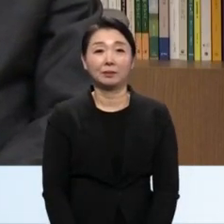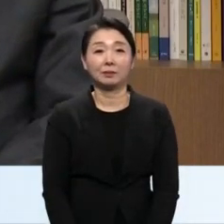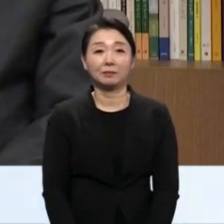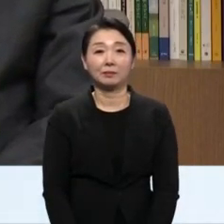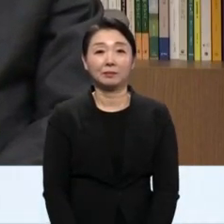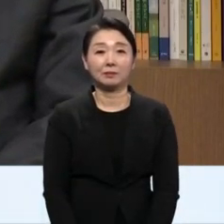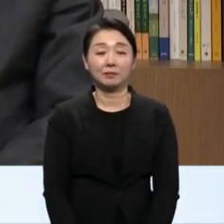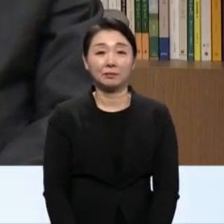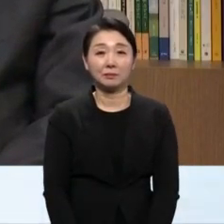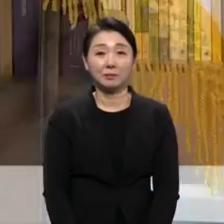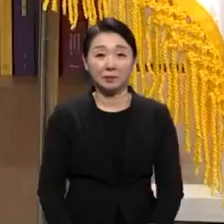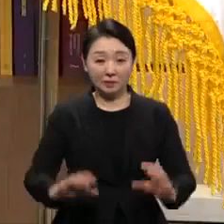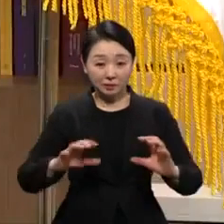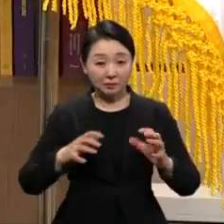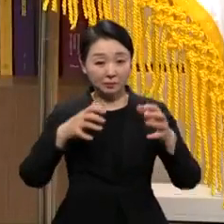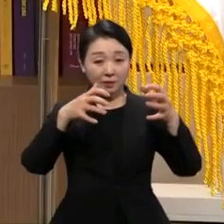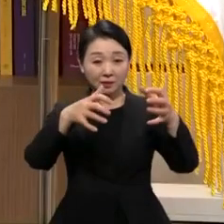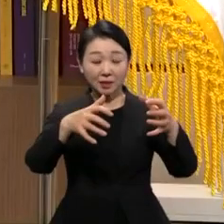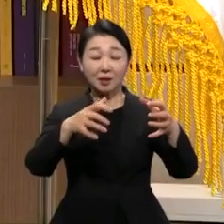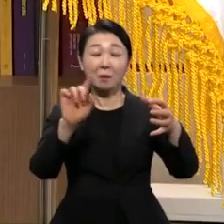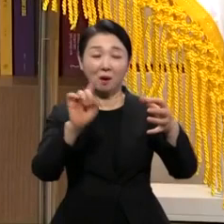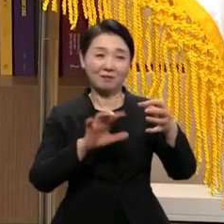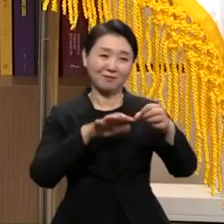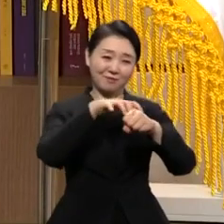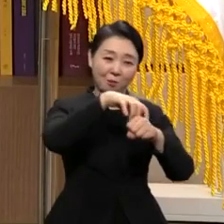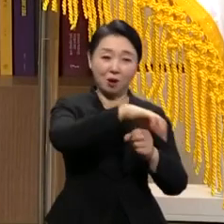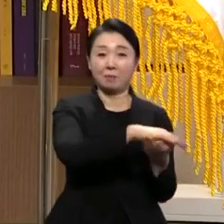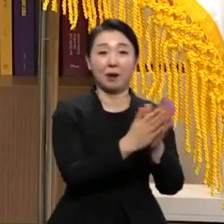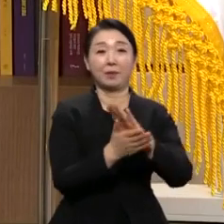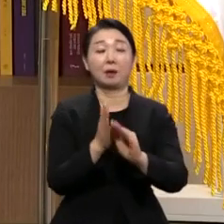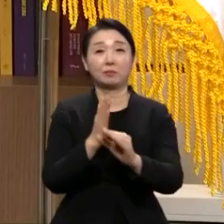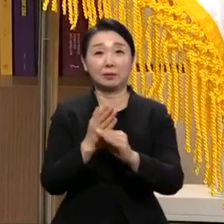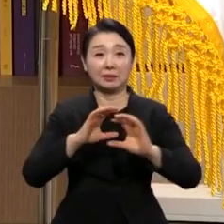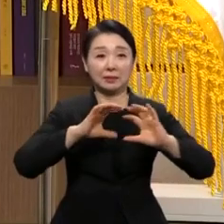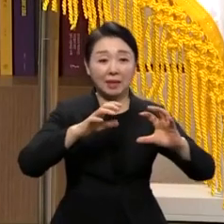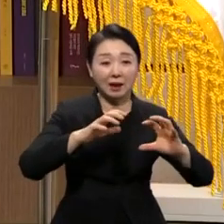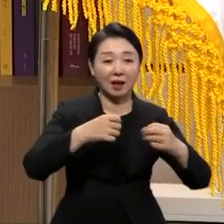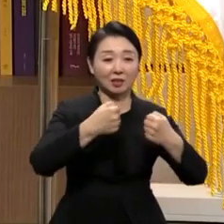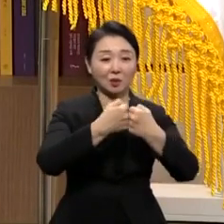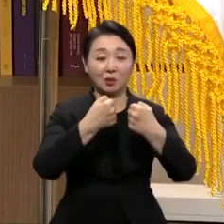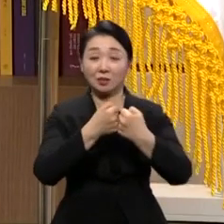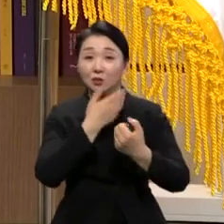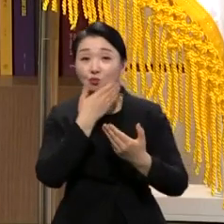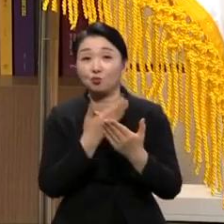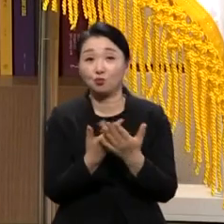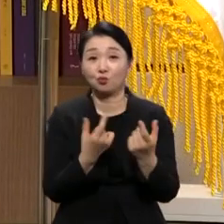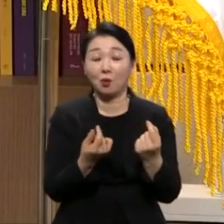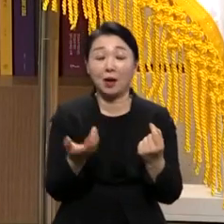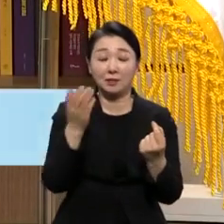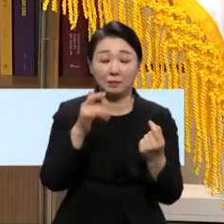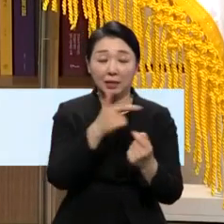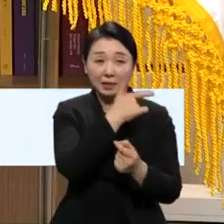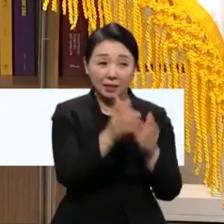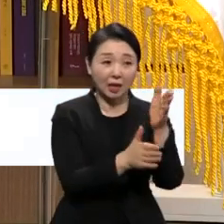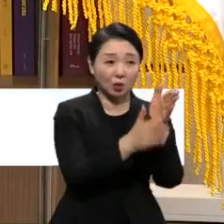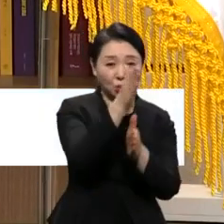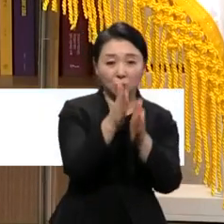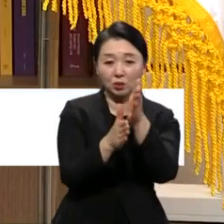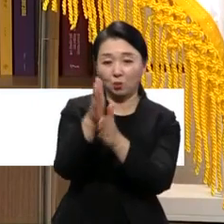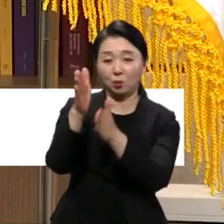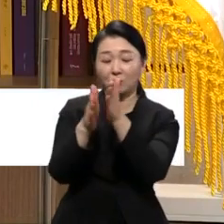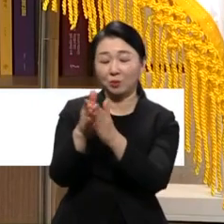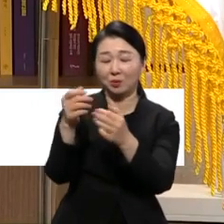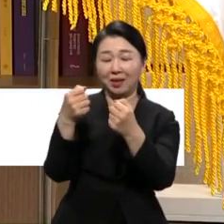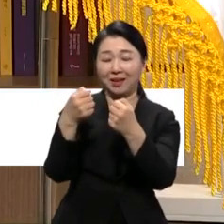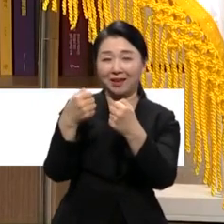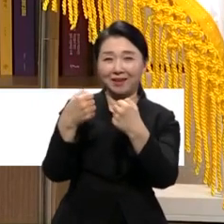전 세계가 이 글로벌화되면서 나라 간의 경쟁도 중요하지만 결국은 대도시권의 경쟁 체제로